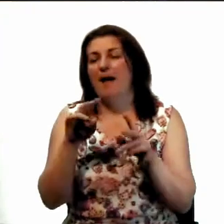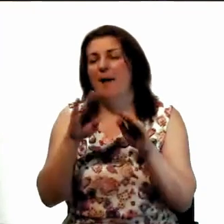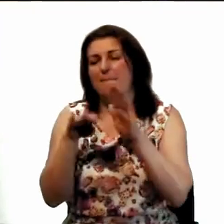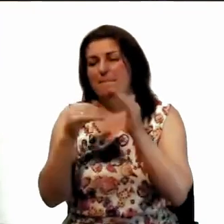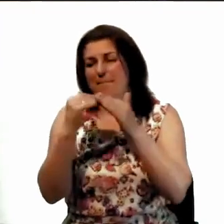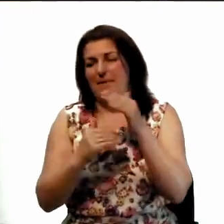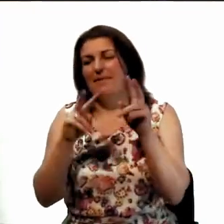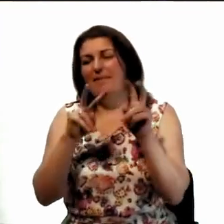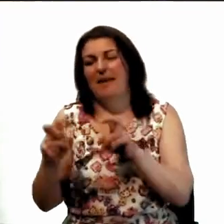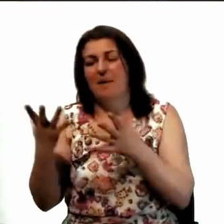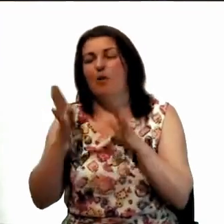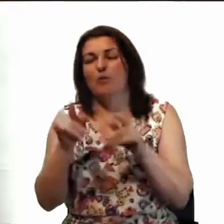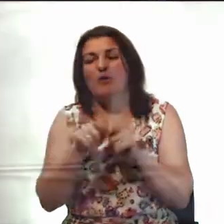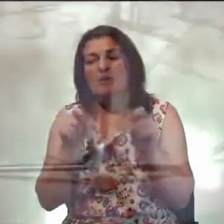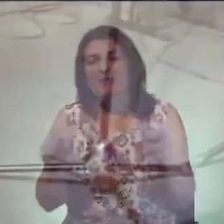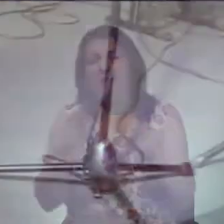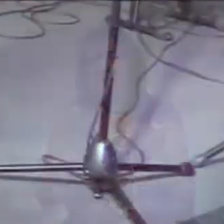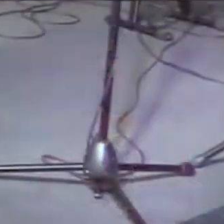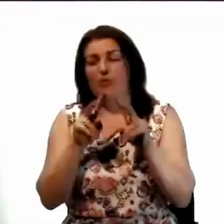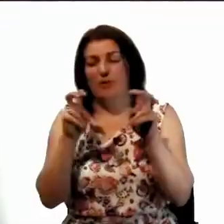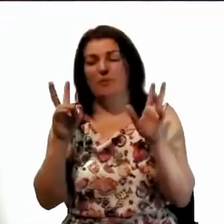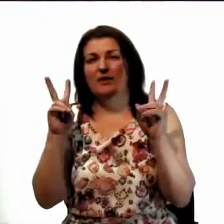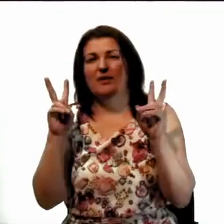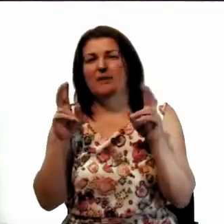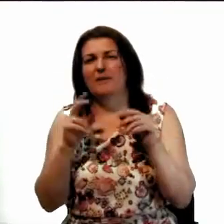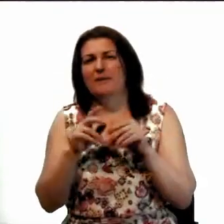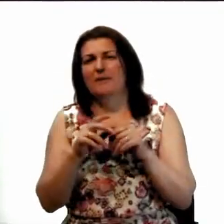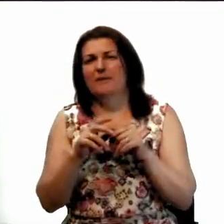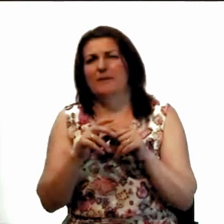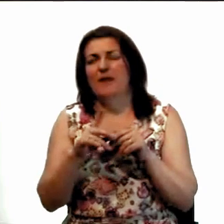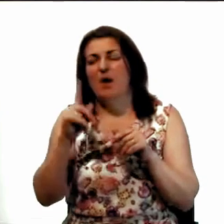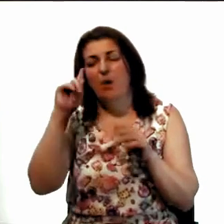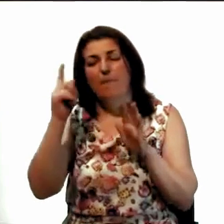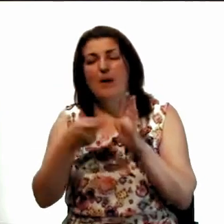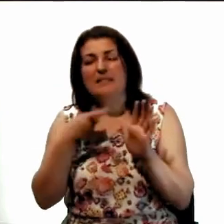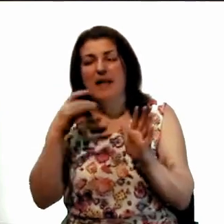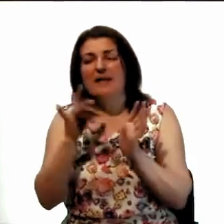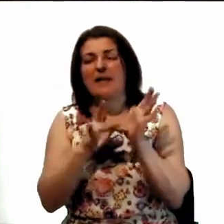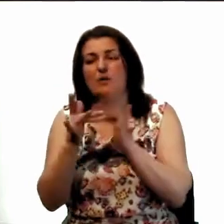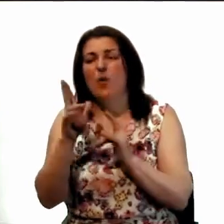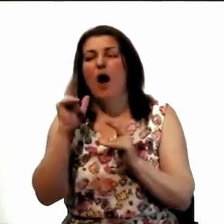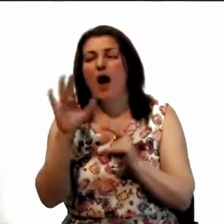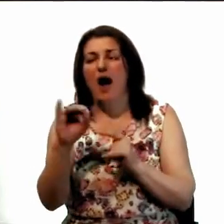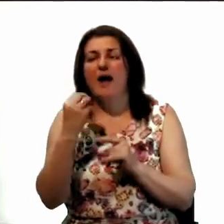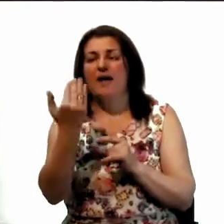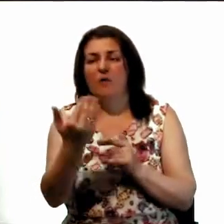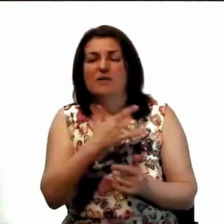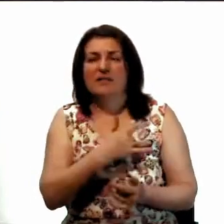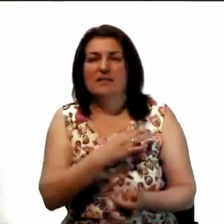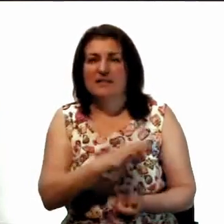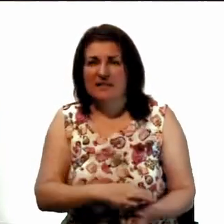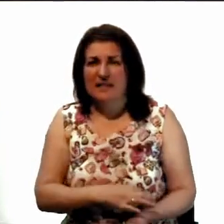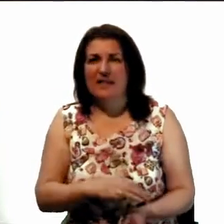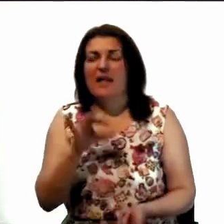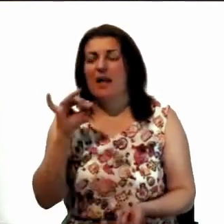будет раскрывать эту тему, называется «Познание Иисуса как Его Сын